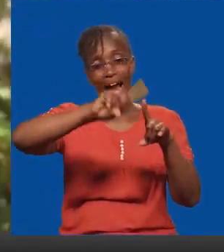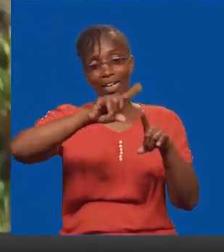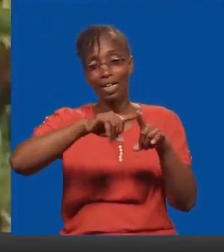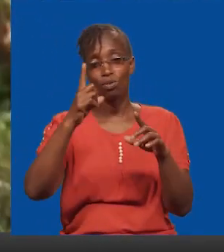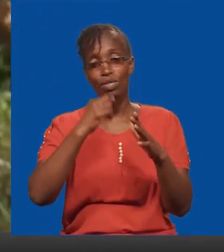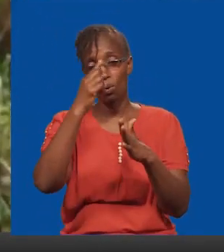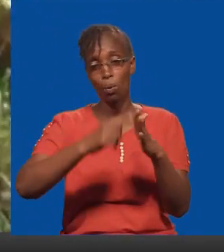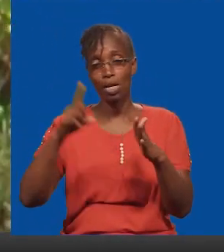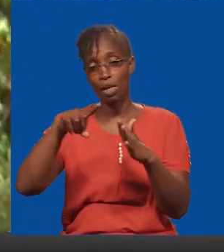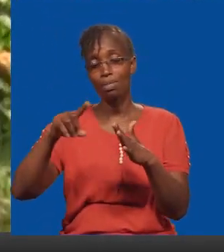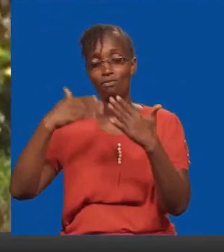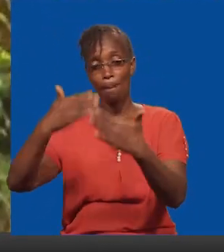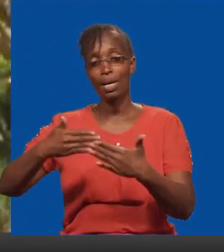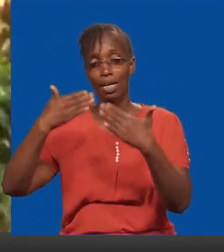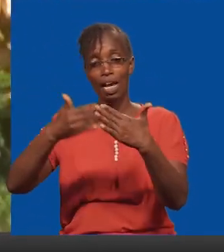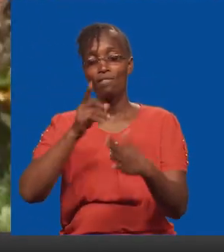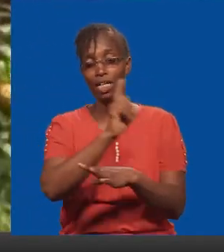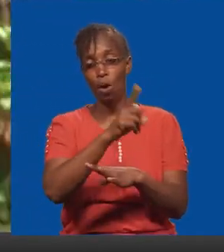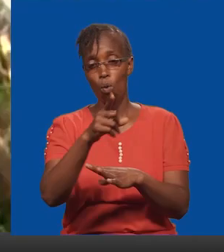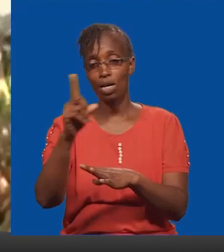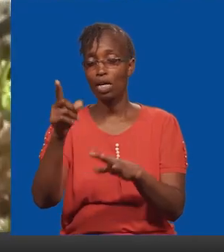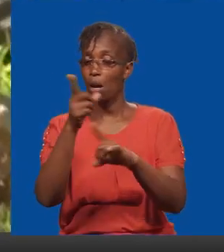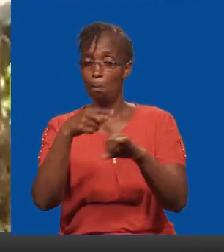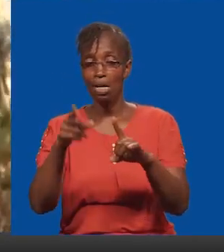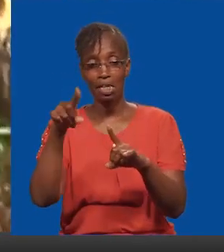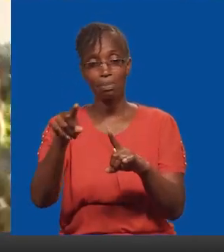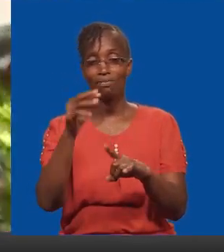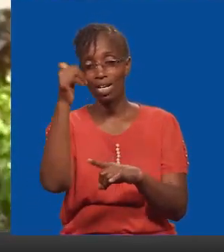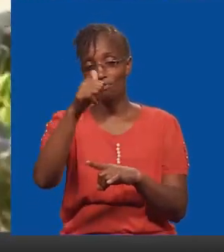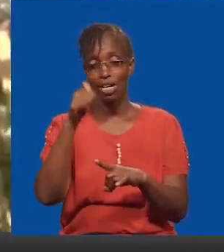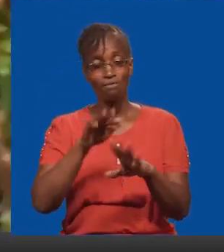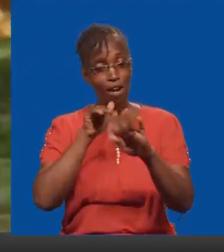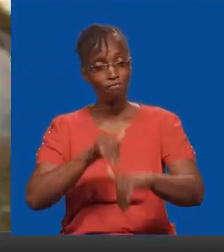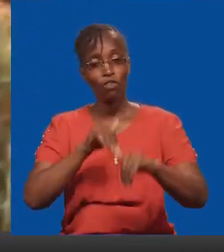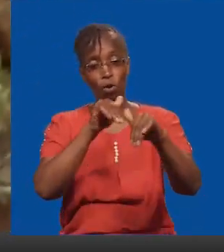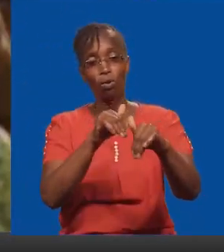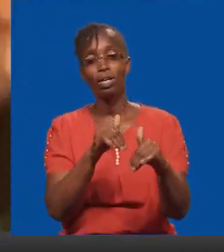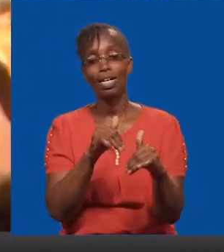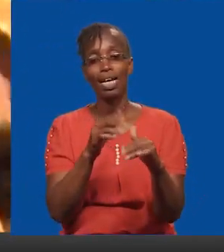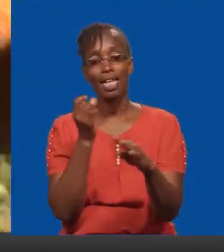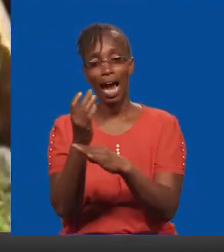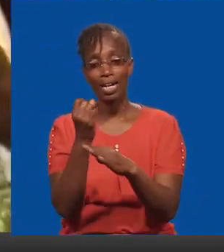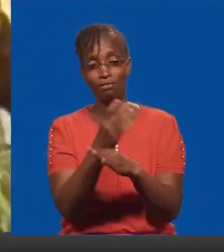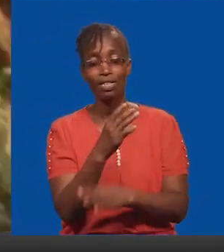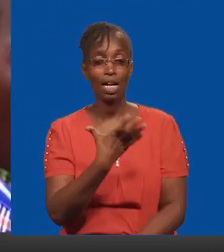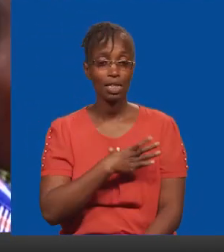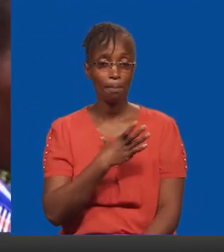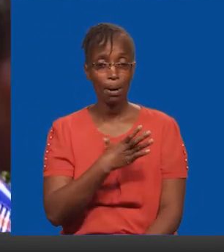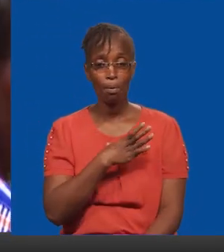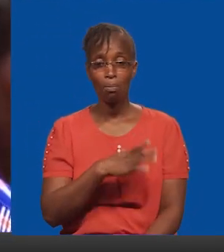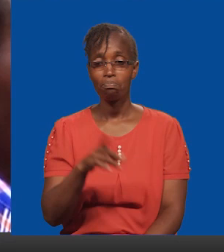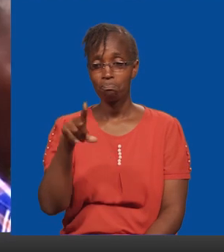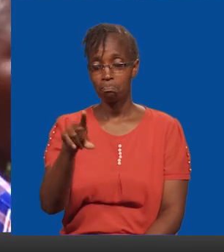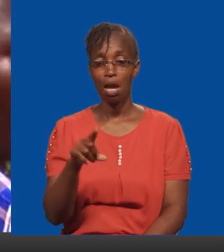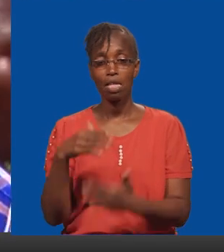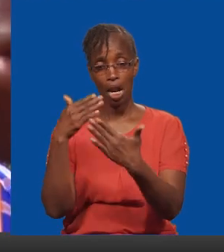huru, wakiongeza kuwa alipewa onyo na mkuu wa eneo hilo lakini hakuzingatia maagizo hayo. So these